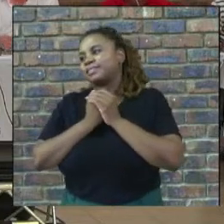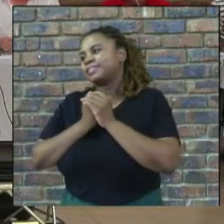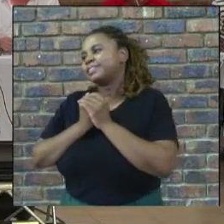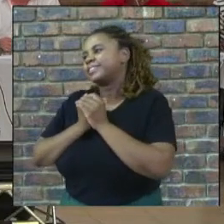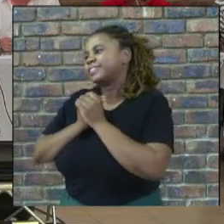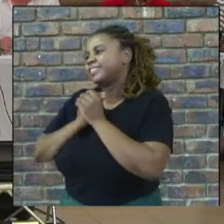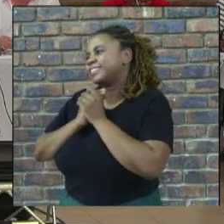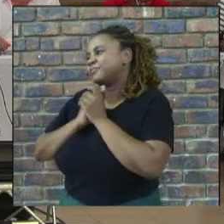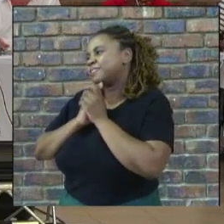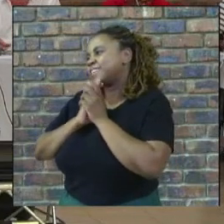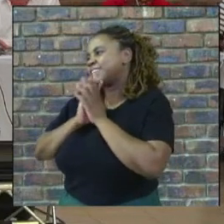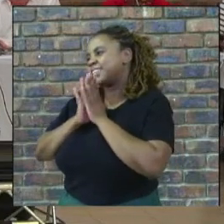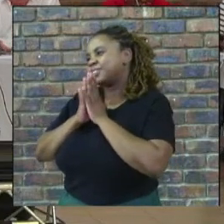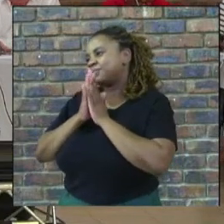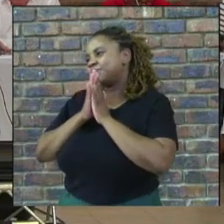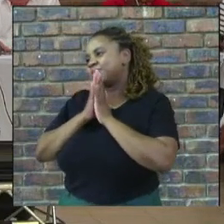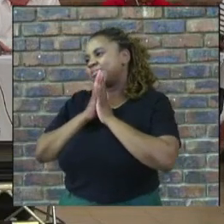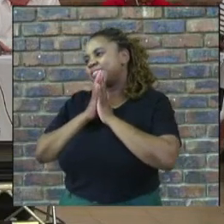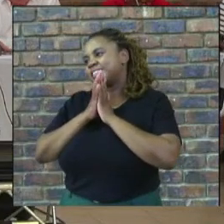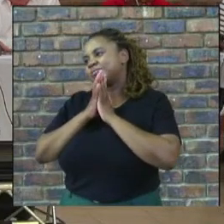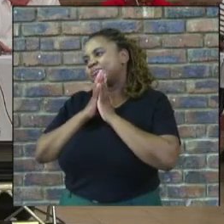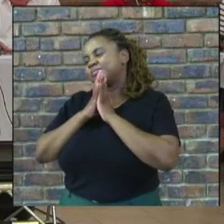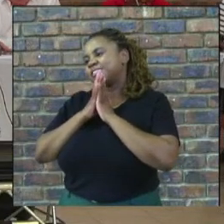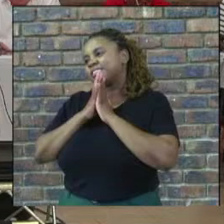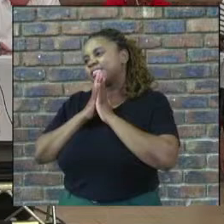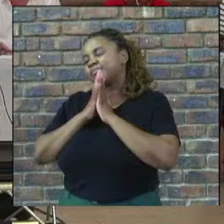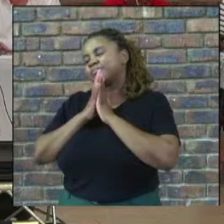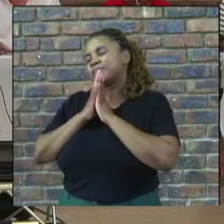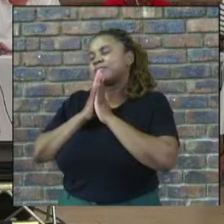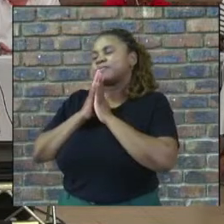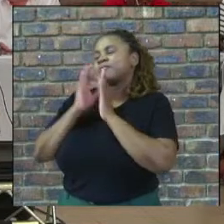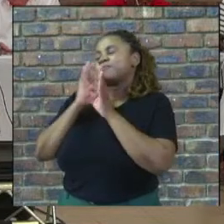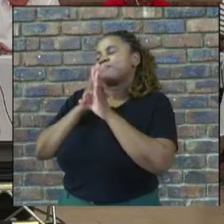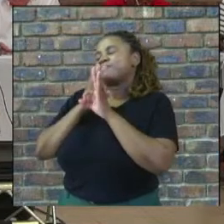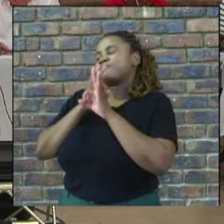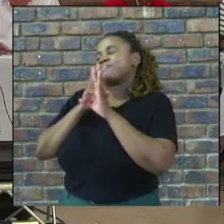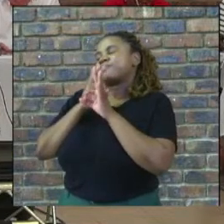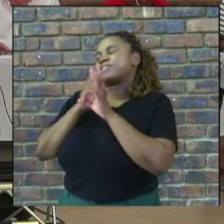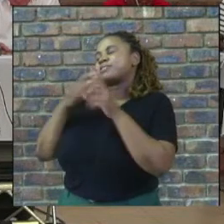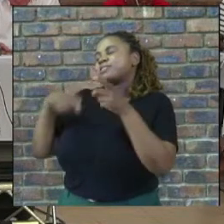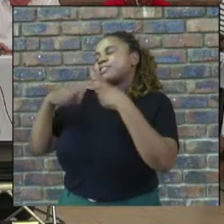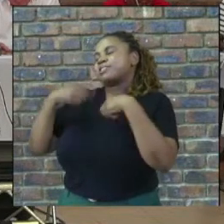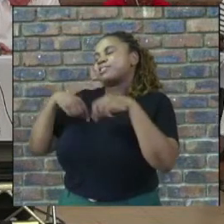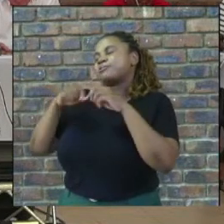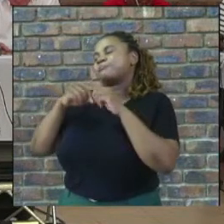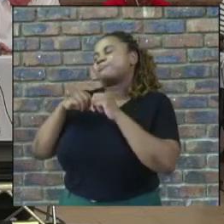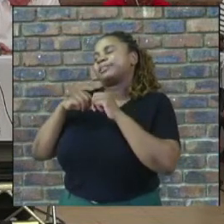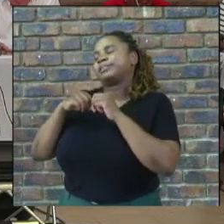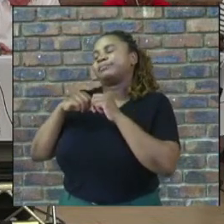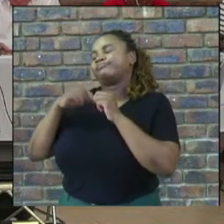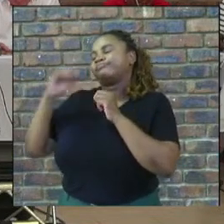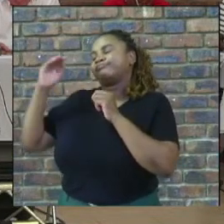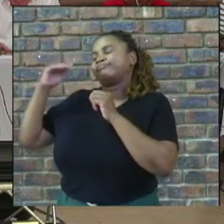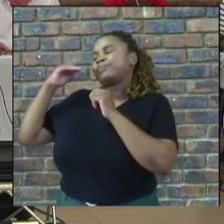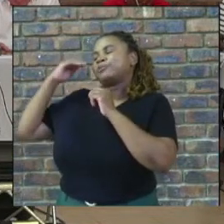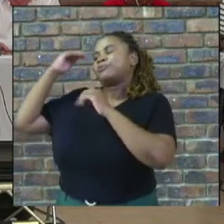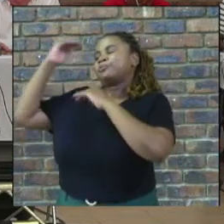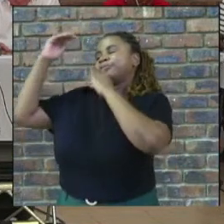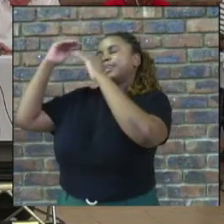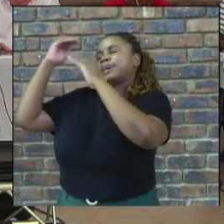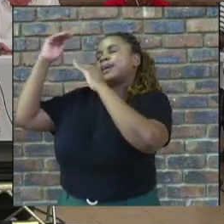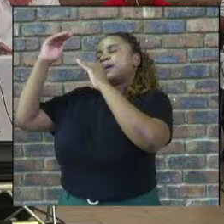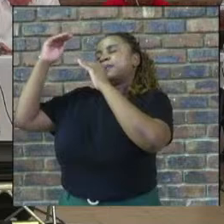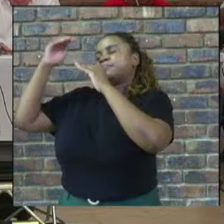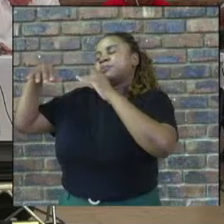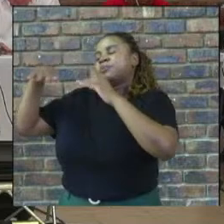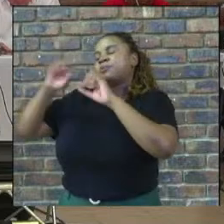sibusise lo msebenzi. Baba wethu ingcwele mnini mandla wonke sadla sembethiso nomhlaba.